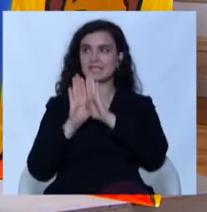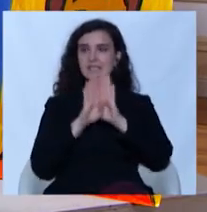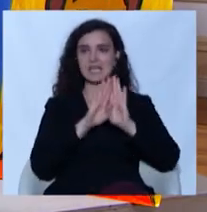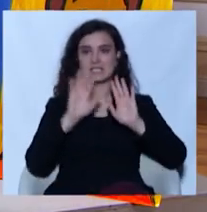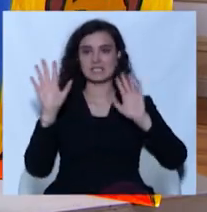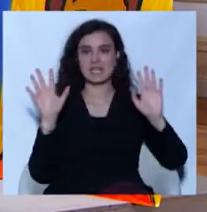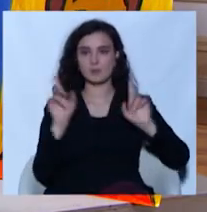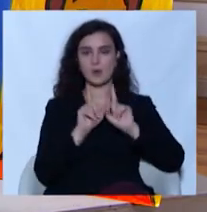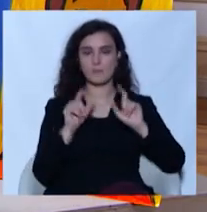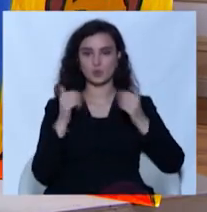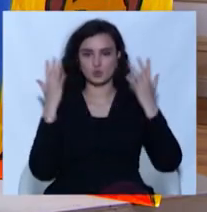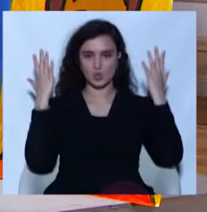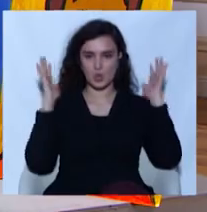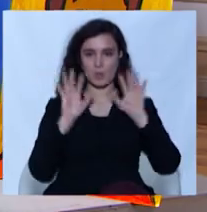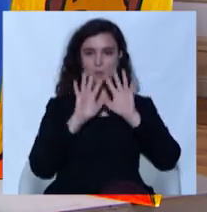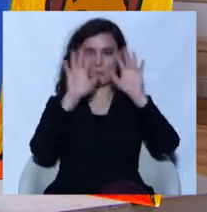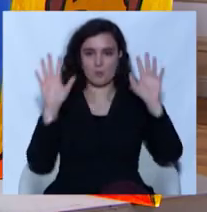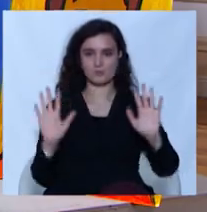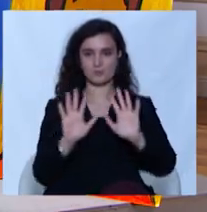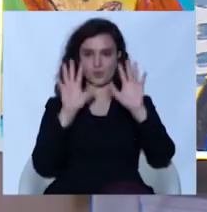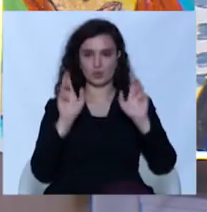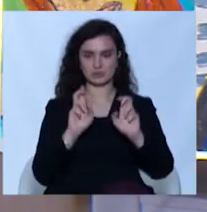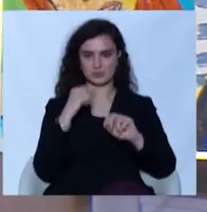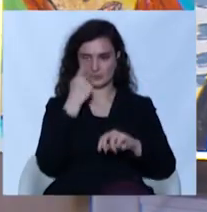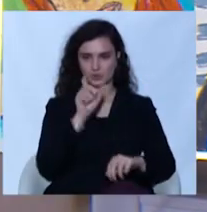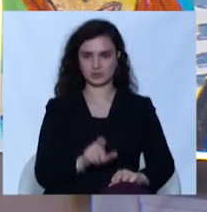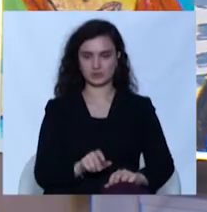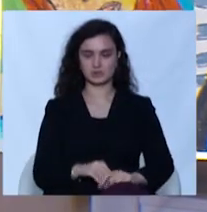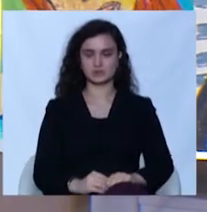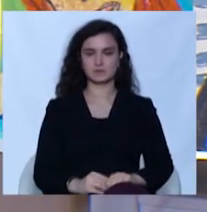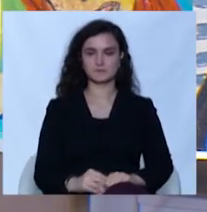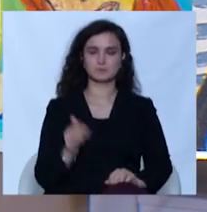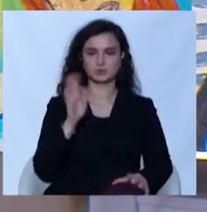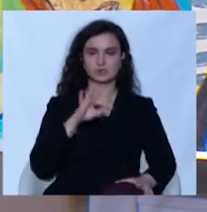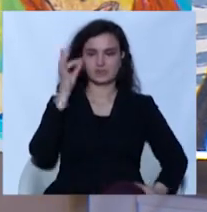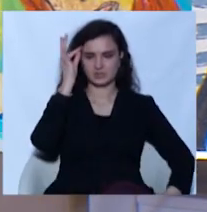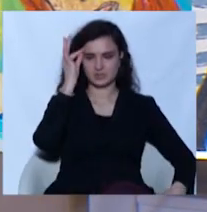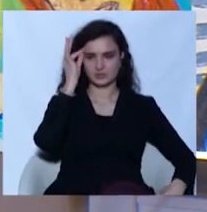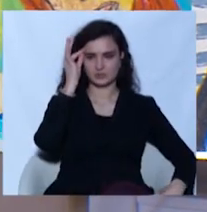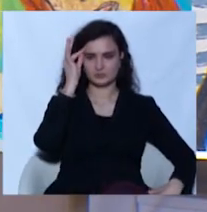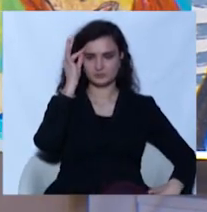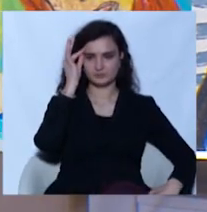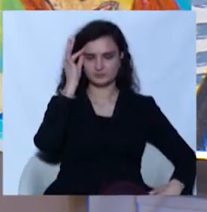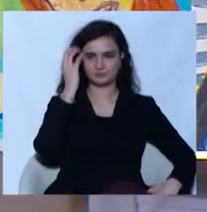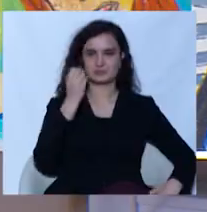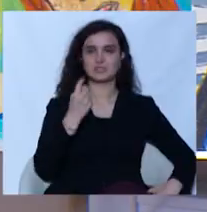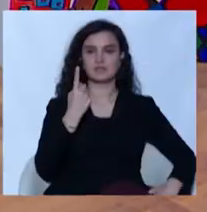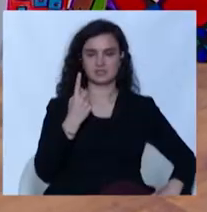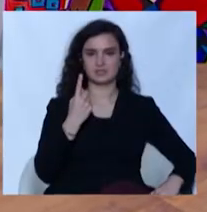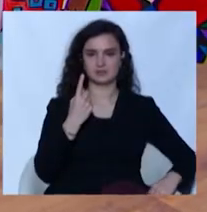როგორც ფონი იქნება პორტრეტის. მოდით გავიხსენოთ კიდევ